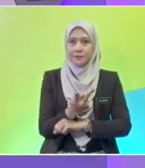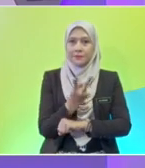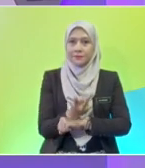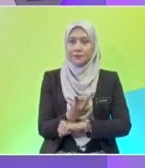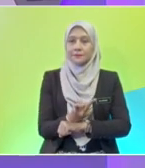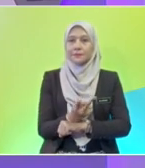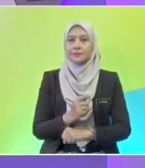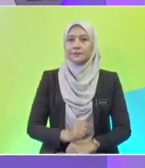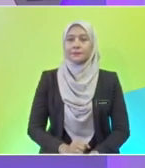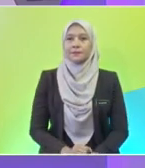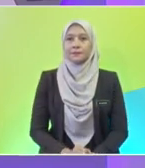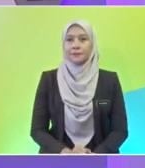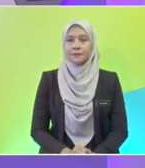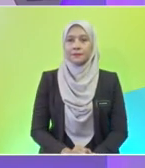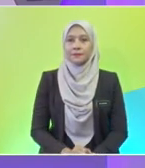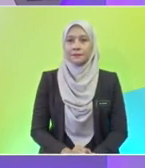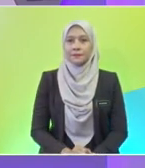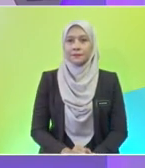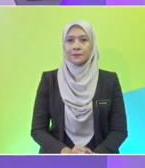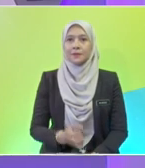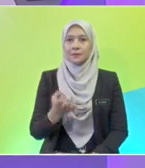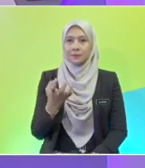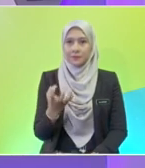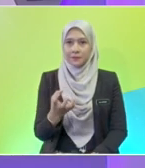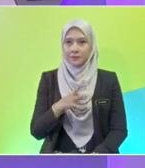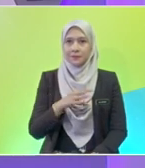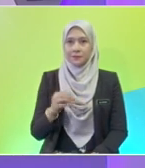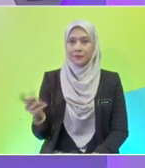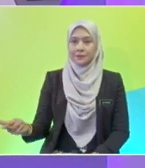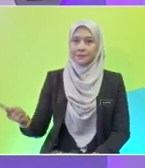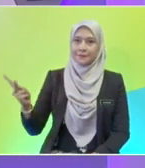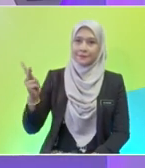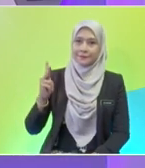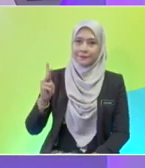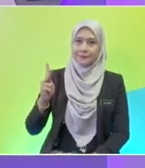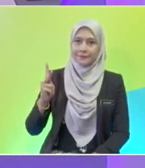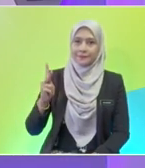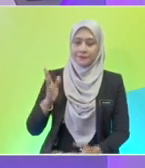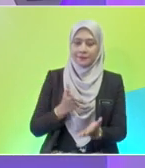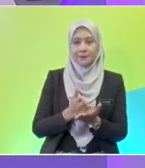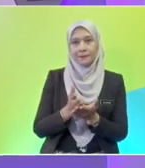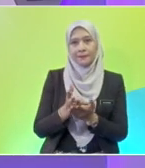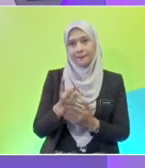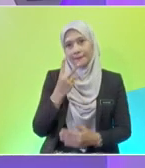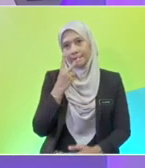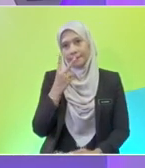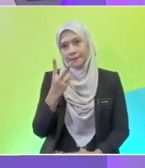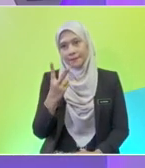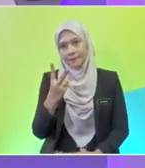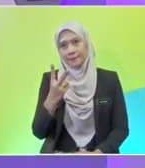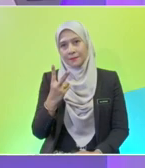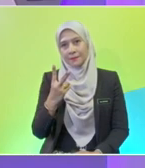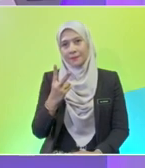nak ganti nak Jadikan Dia betul keras dan kuat Oke seterusnya kita lihat konstruk